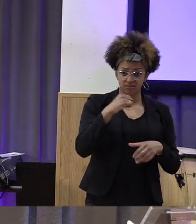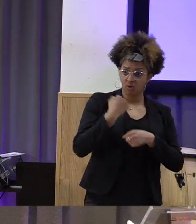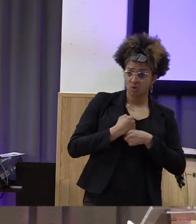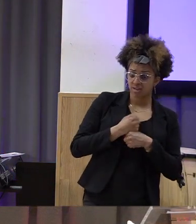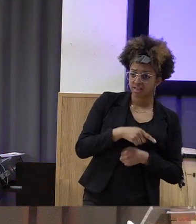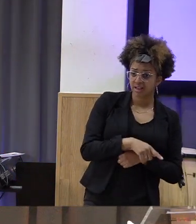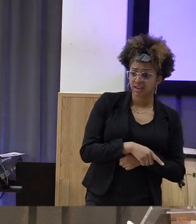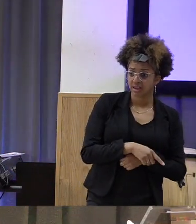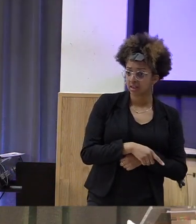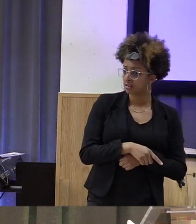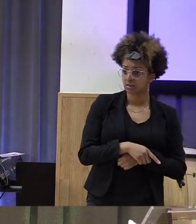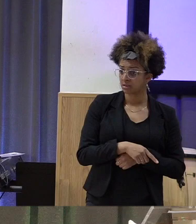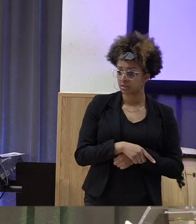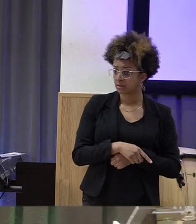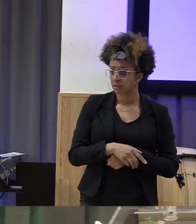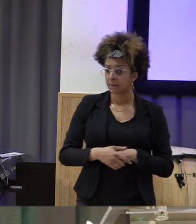Alléluia.